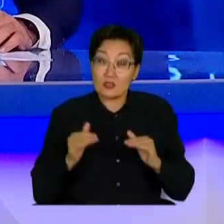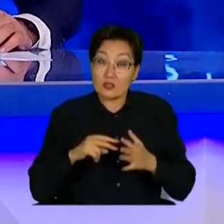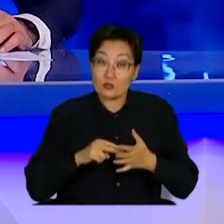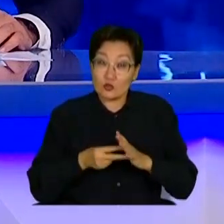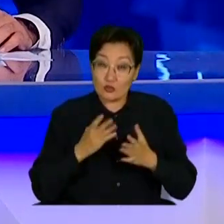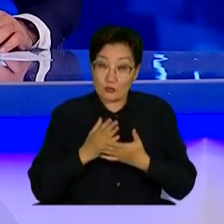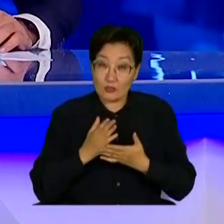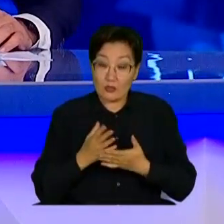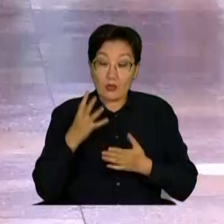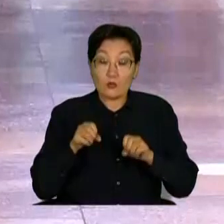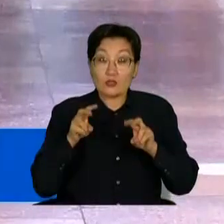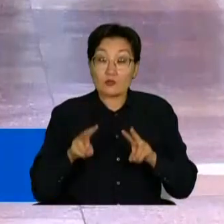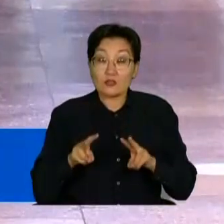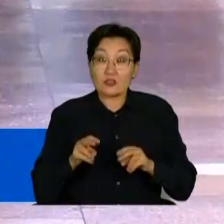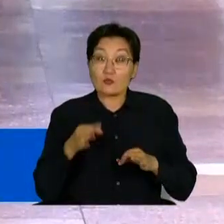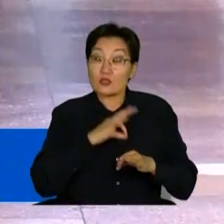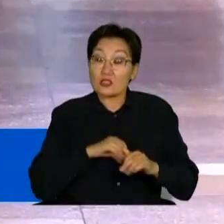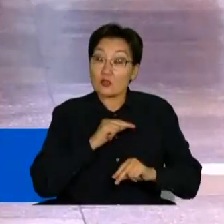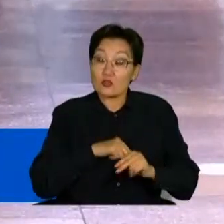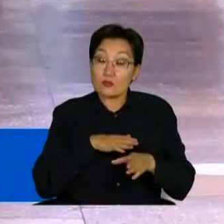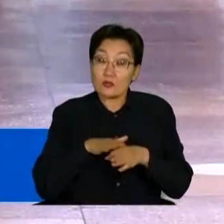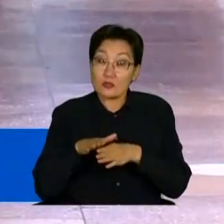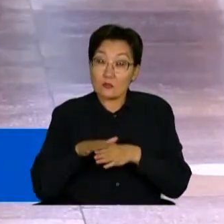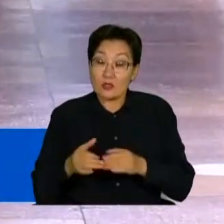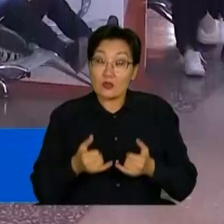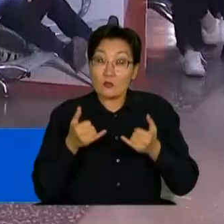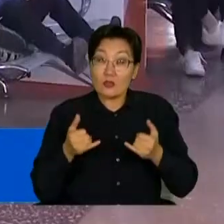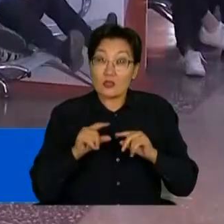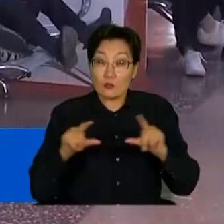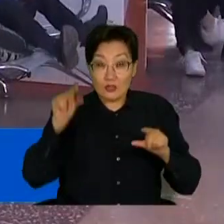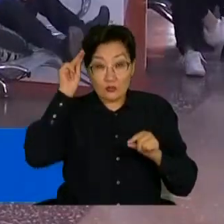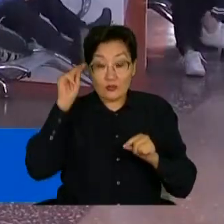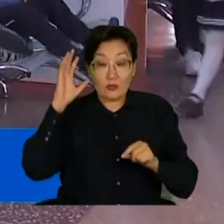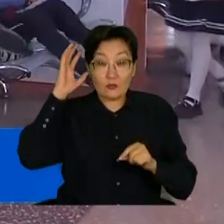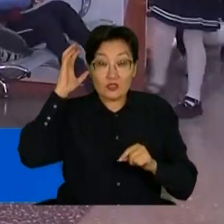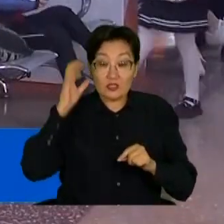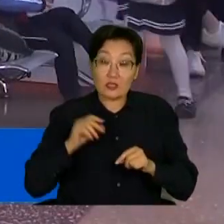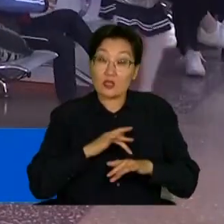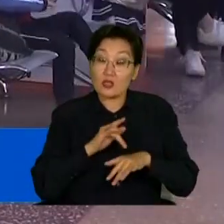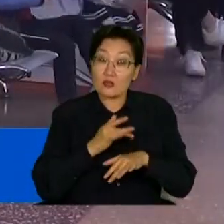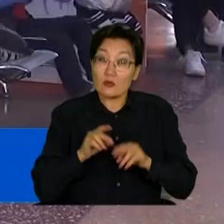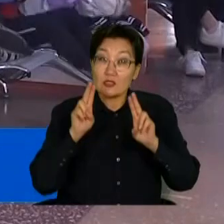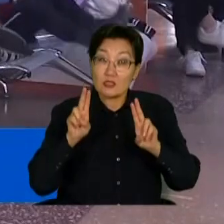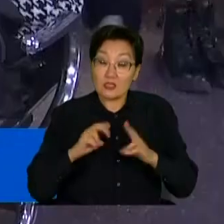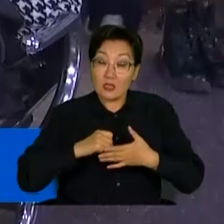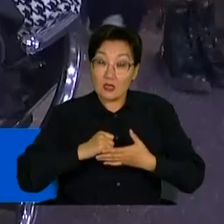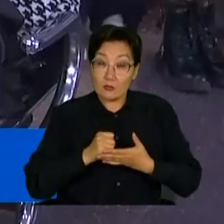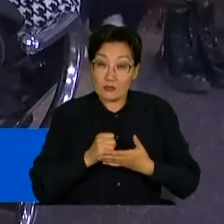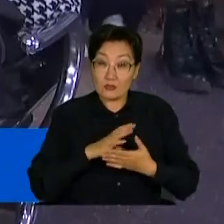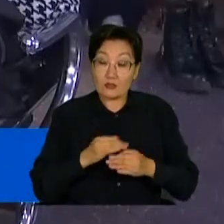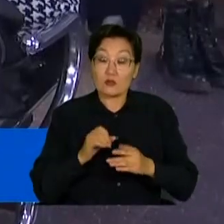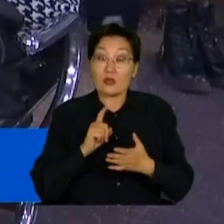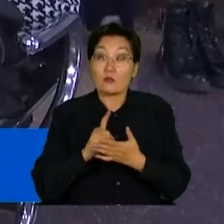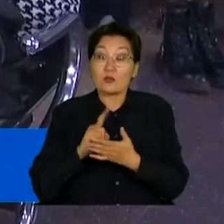көздеп отыр. Мамандардың неғұрлым тиімді жұмыс атқару үшін білім беру ұйымдарында психологиялық қызмет ережелері қабылданды.